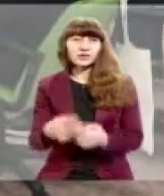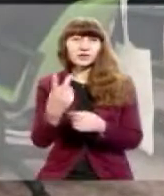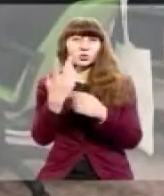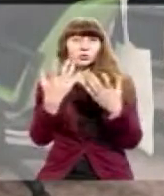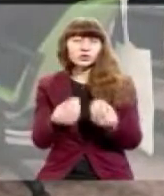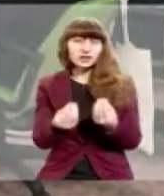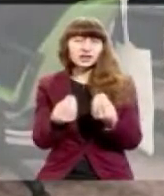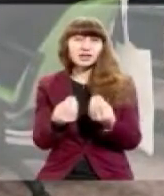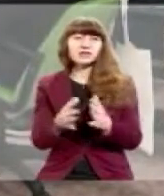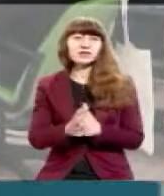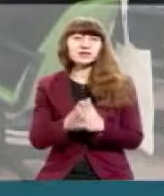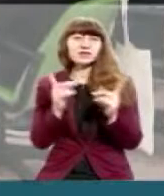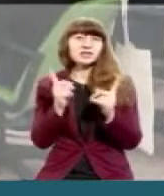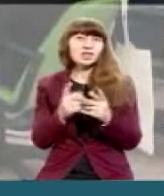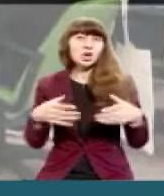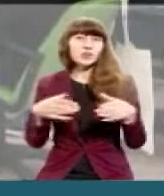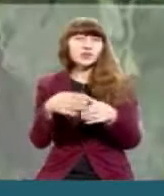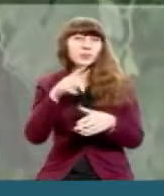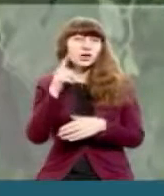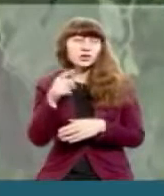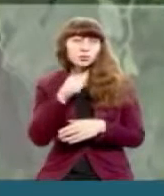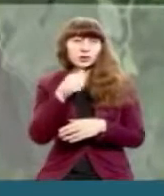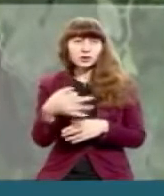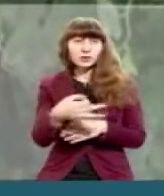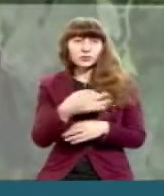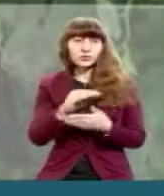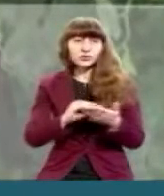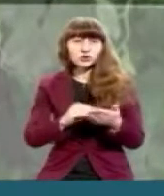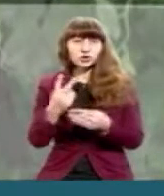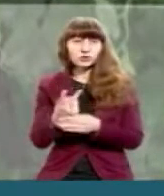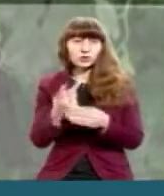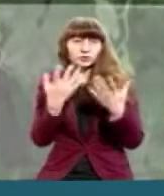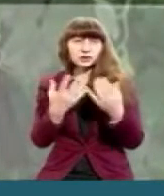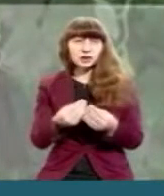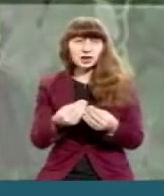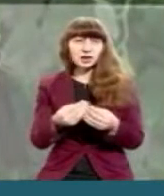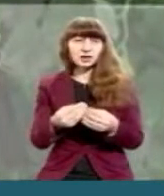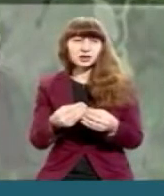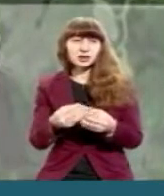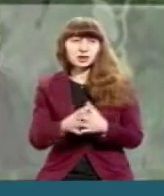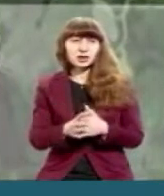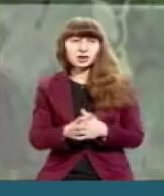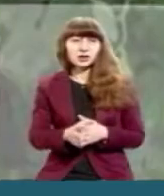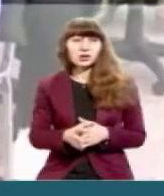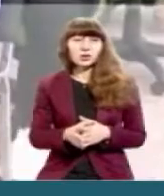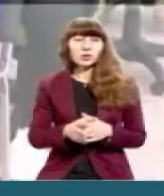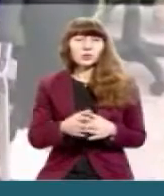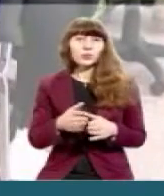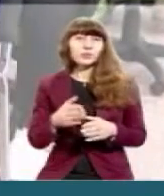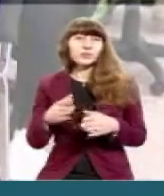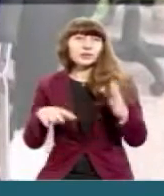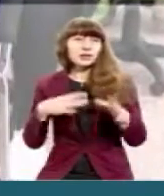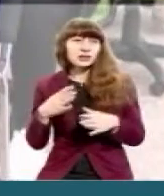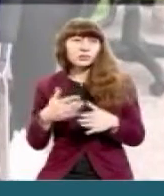Двухдневный студенческий лагерь объединил молодежь со всего региона. В течение двух дней ребята прокачают свои скиллы. Помогут им в этом